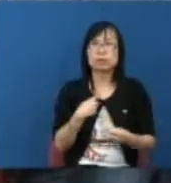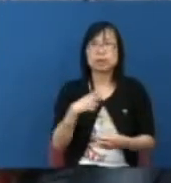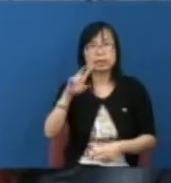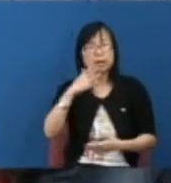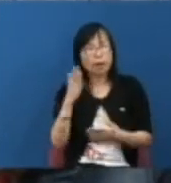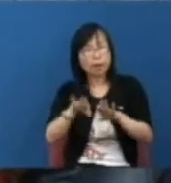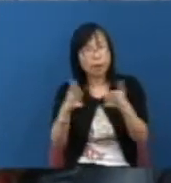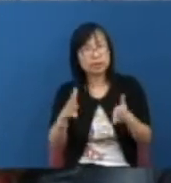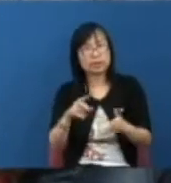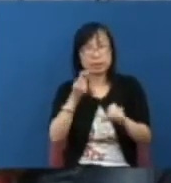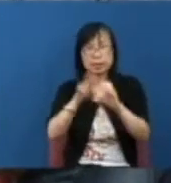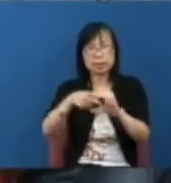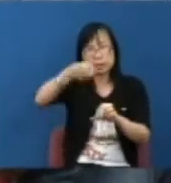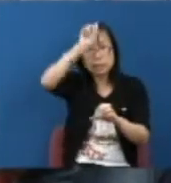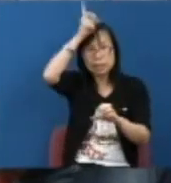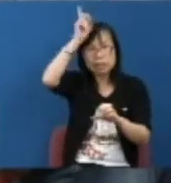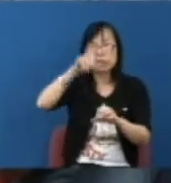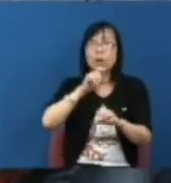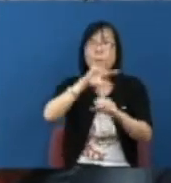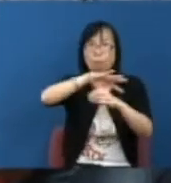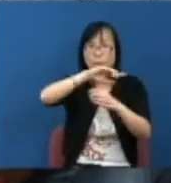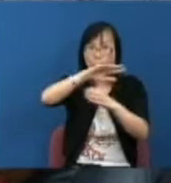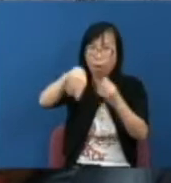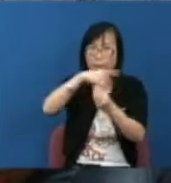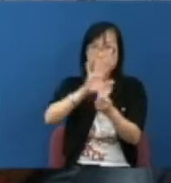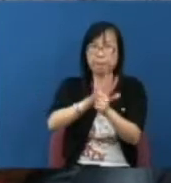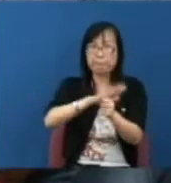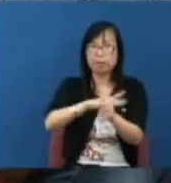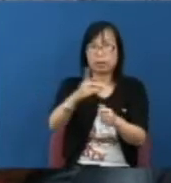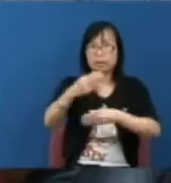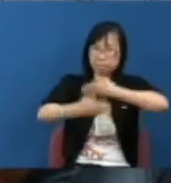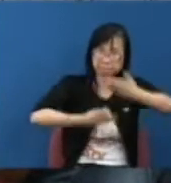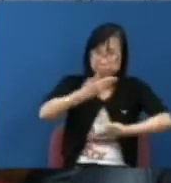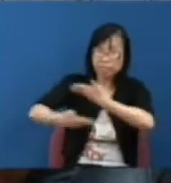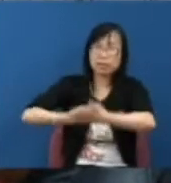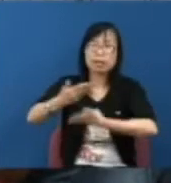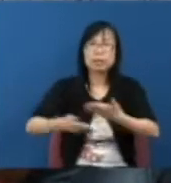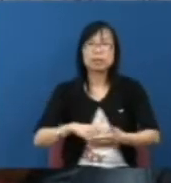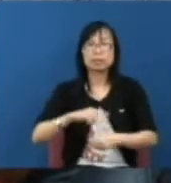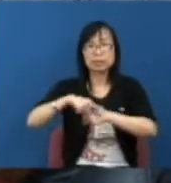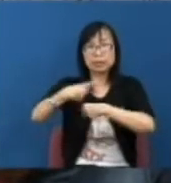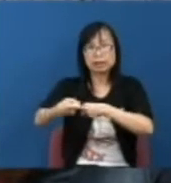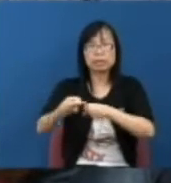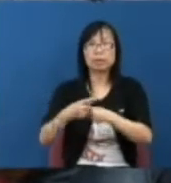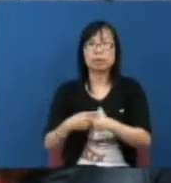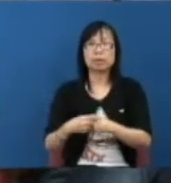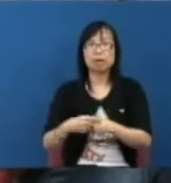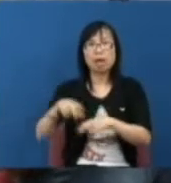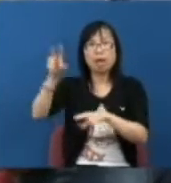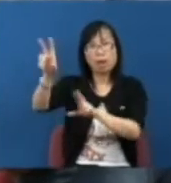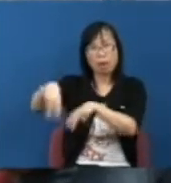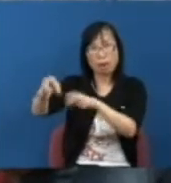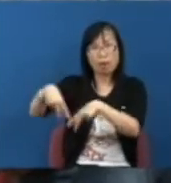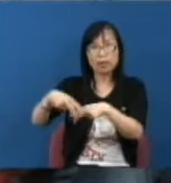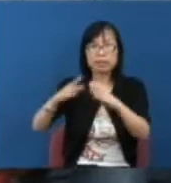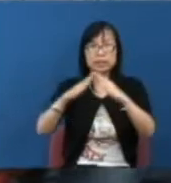譬如我哋西貢好多環保會啊，嗰啲咁亦都可以同佢哋交流一下。咁另一方面，我覺得鄉議局咧，